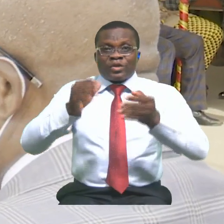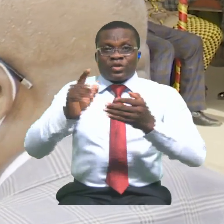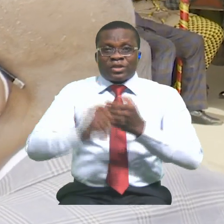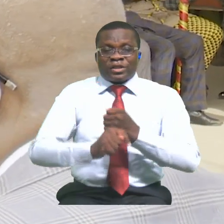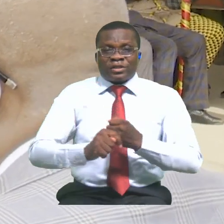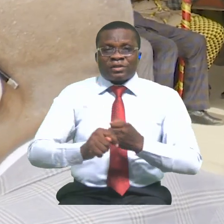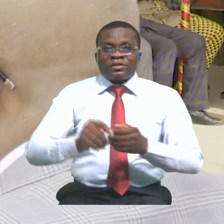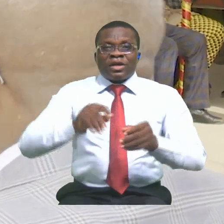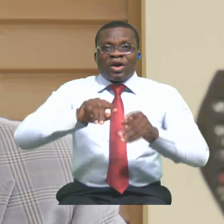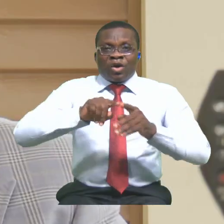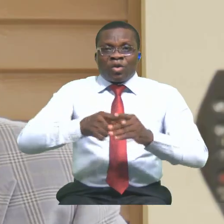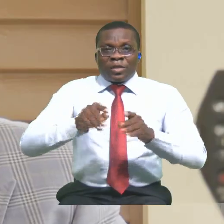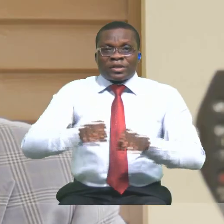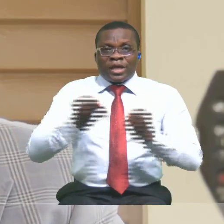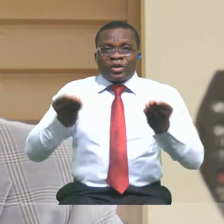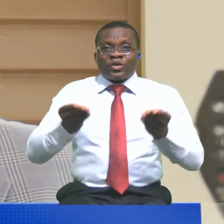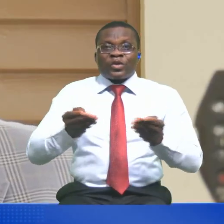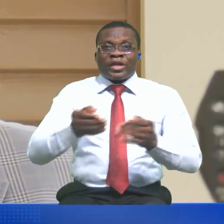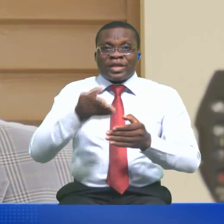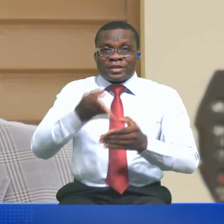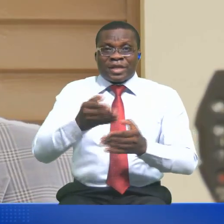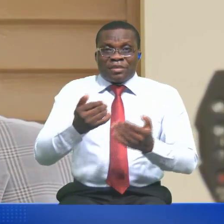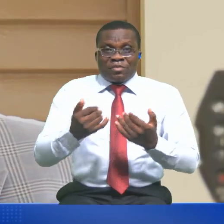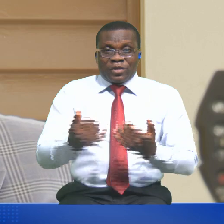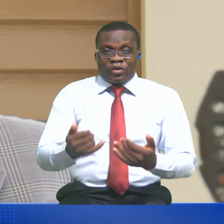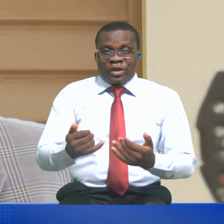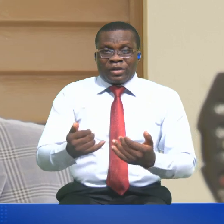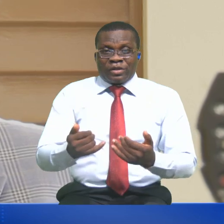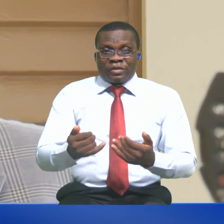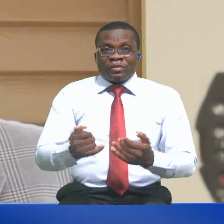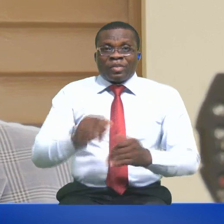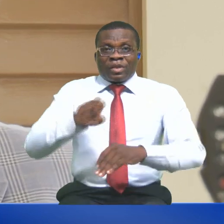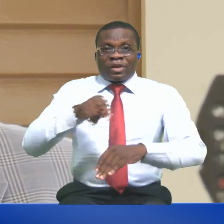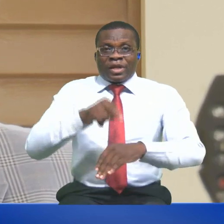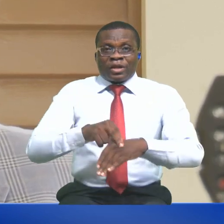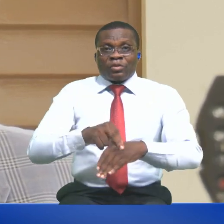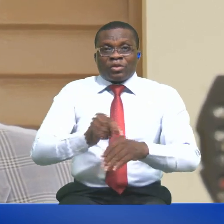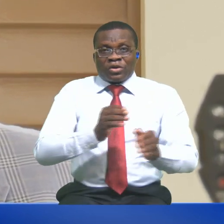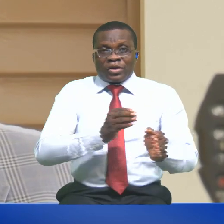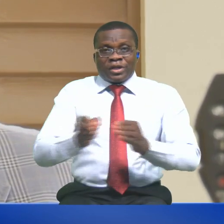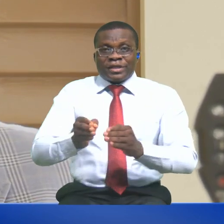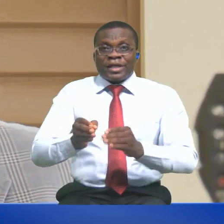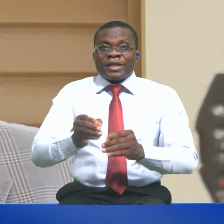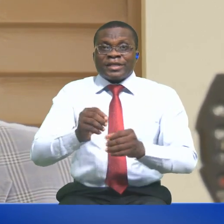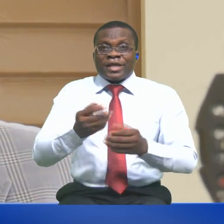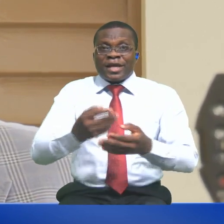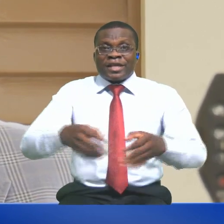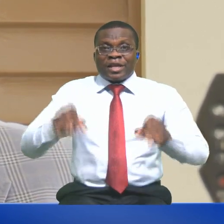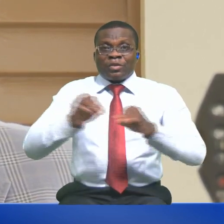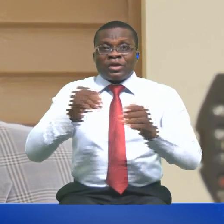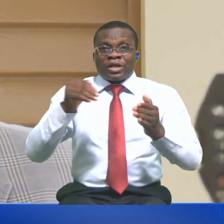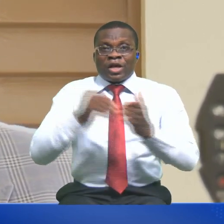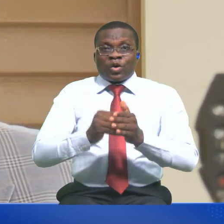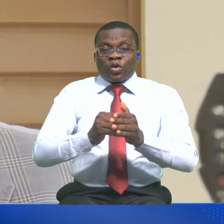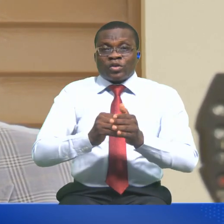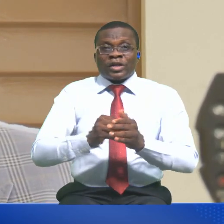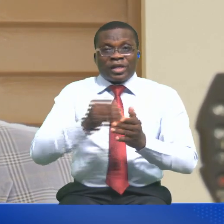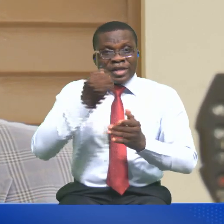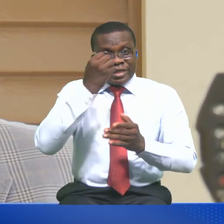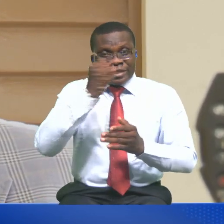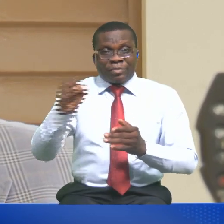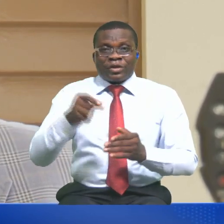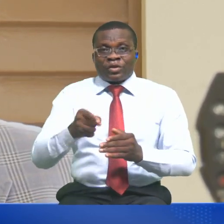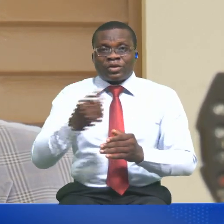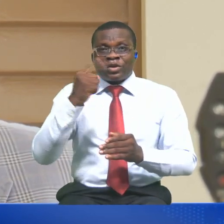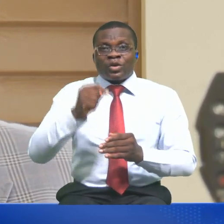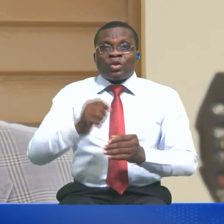en service un tribunal dans une localité, la République s'érige en rempart contre les dérèglements individuels pour